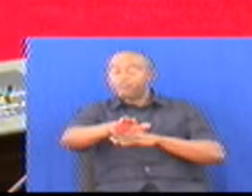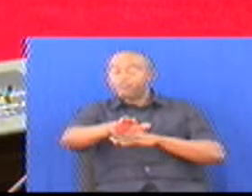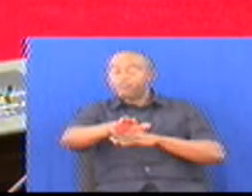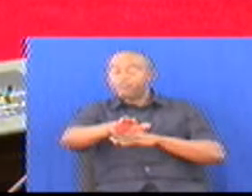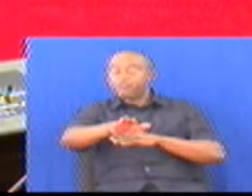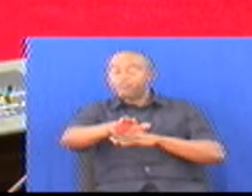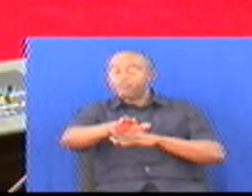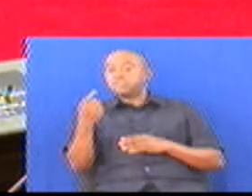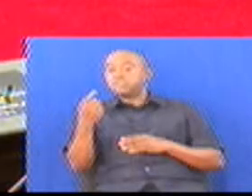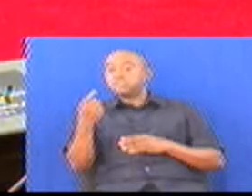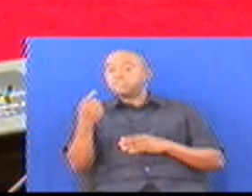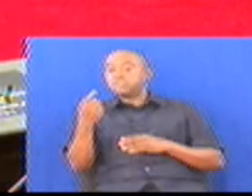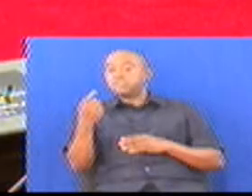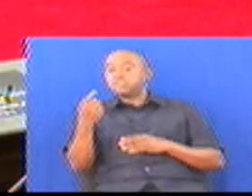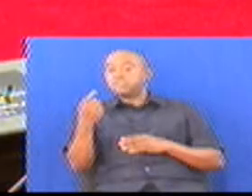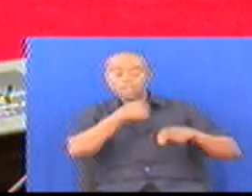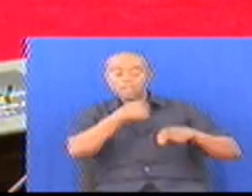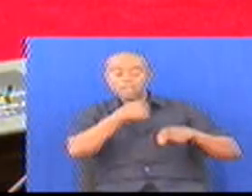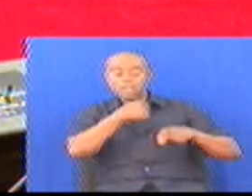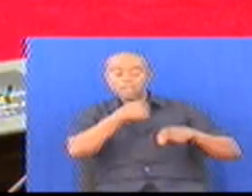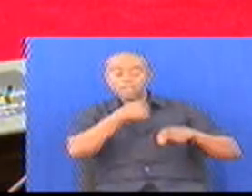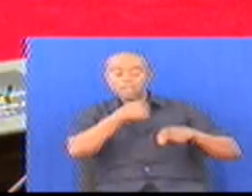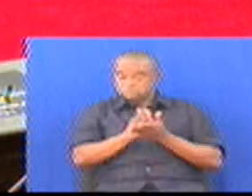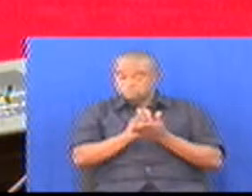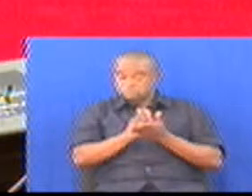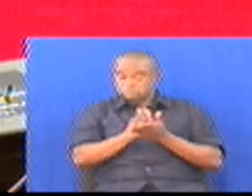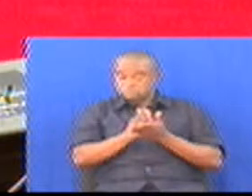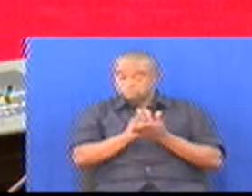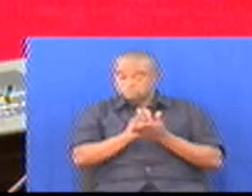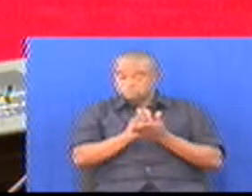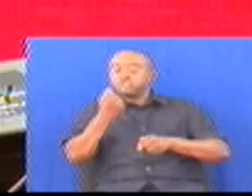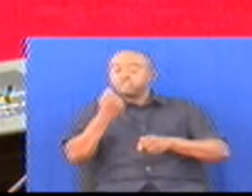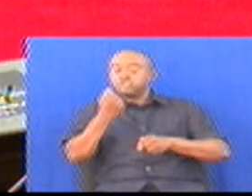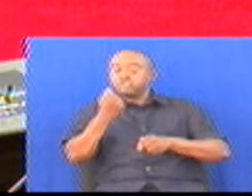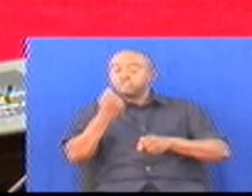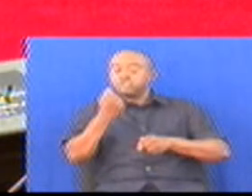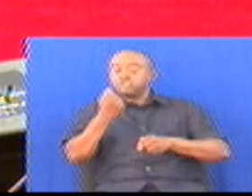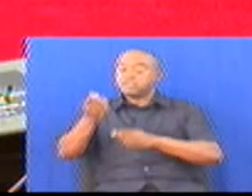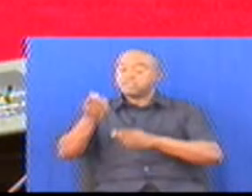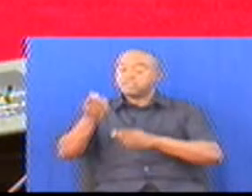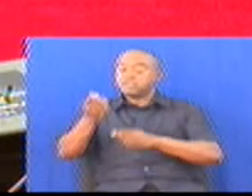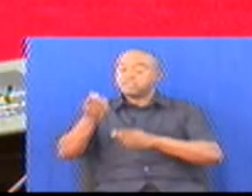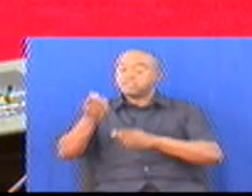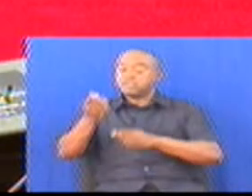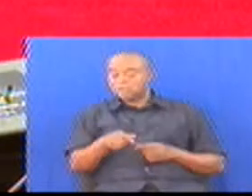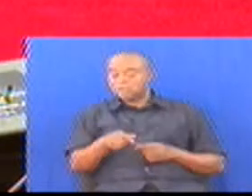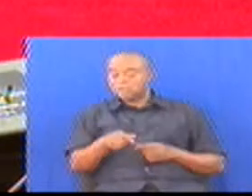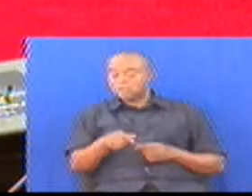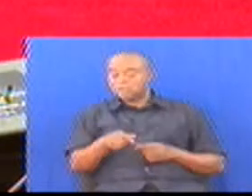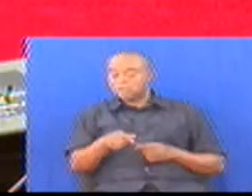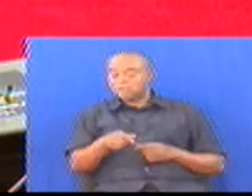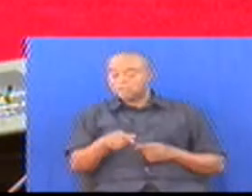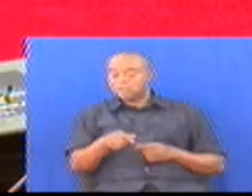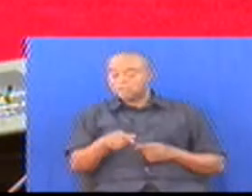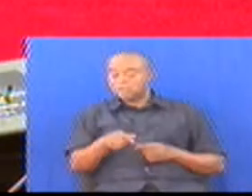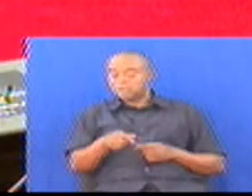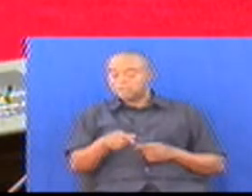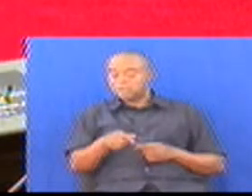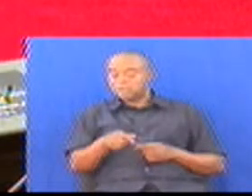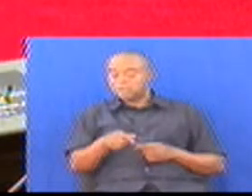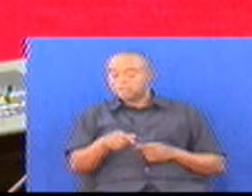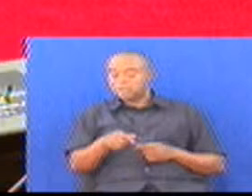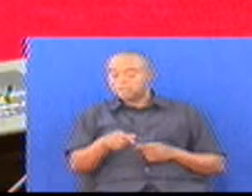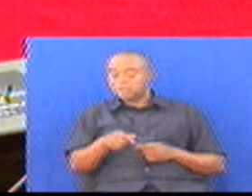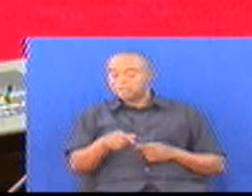Utekelezaji wa miradi hii umechochea shughuli mbalimbali za kiuchumi na kuwawezesha wananchi kupata huduma za jamii kama